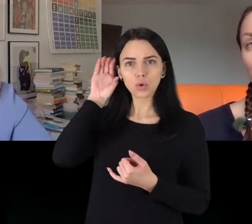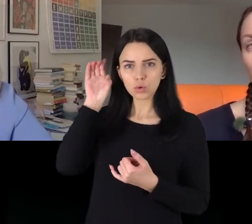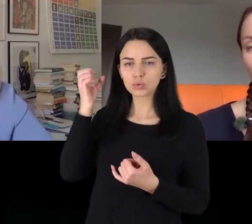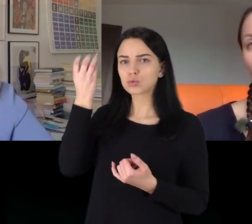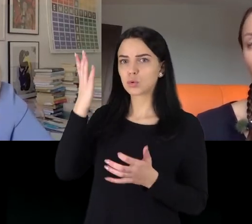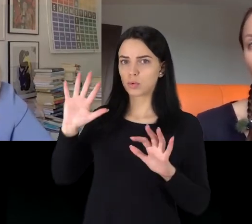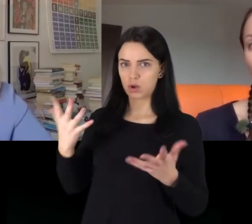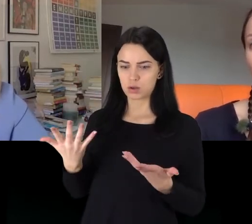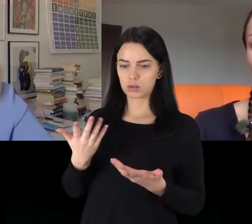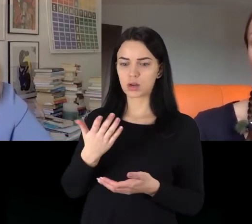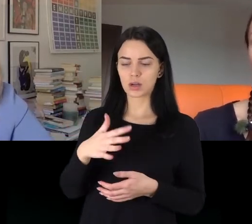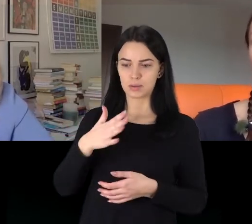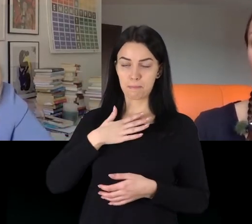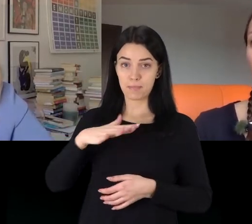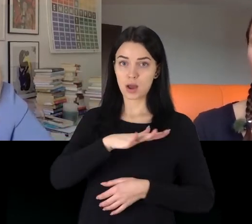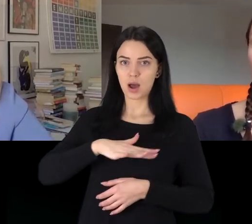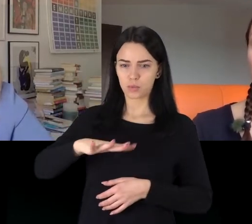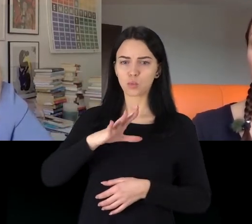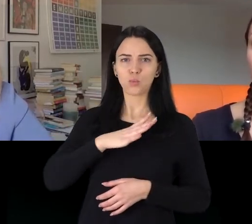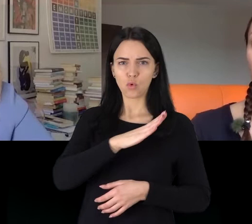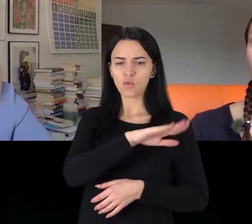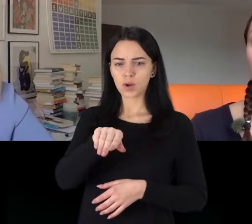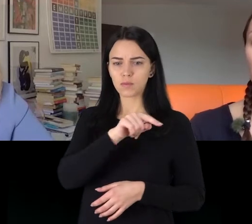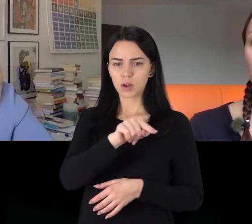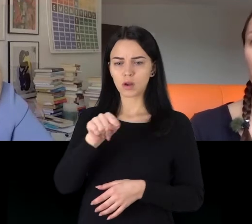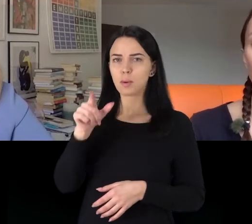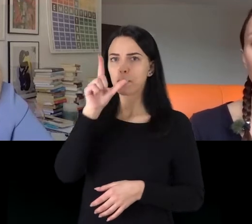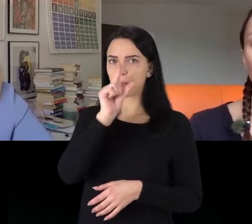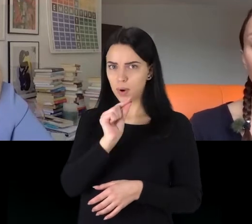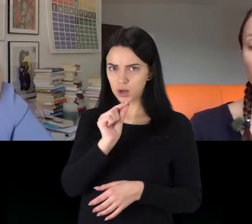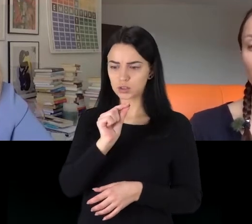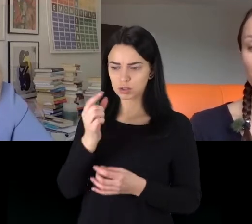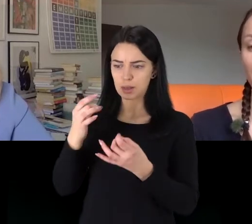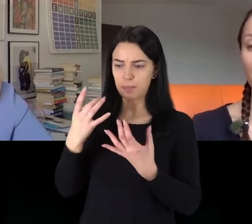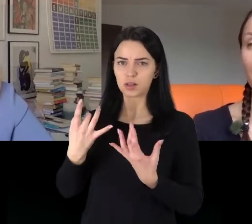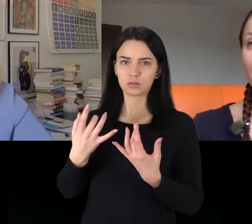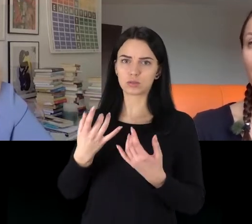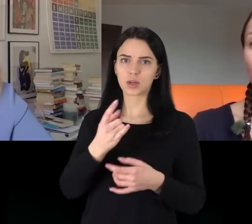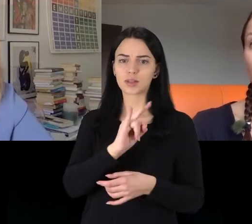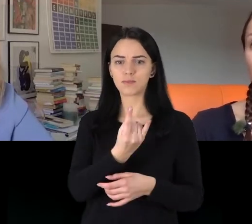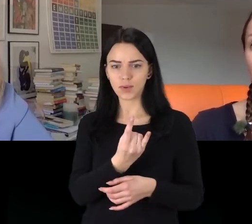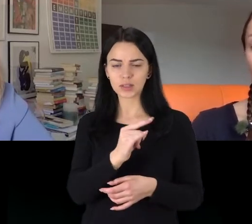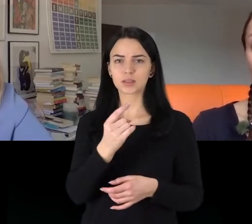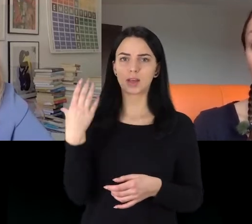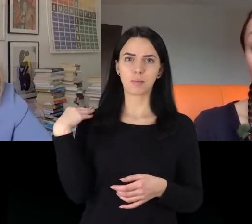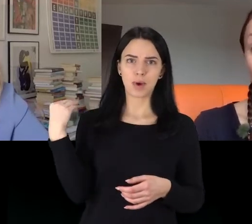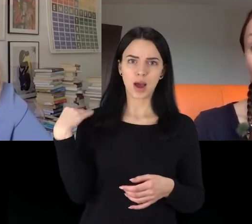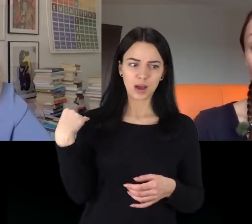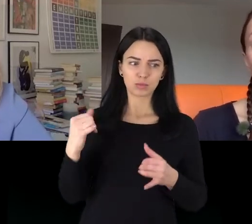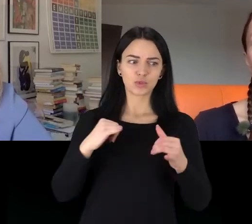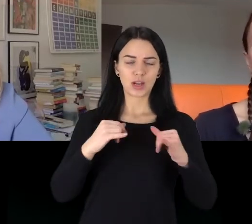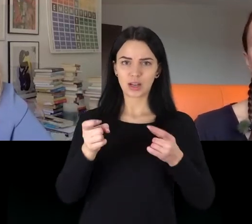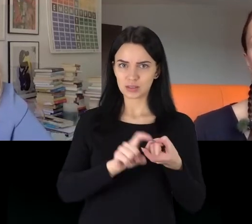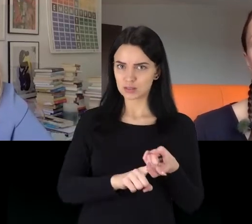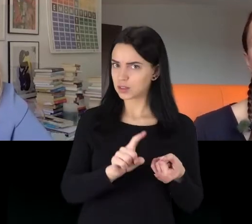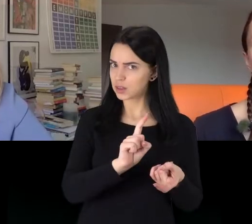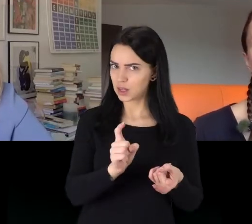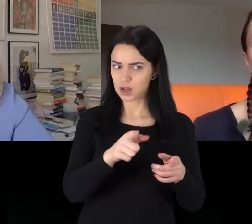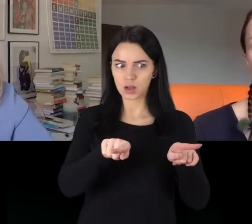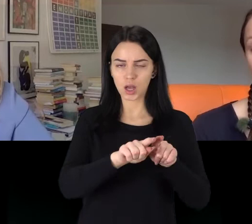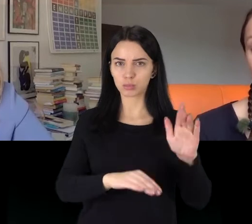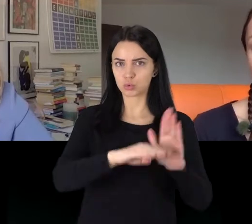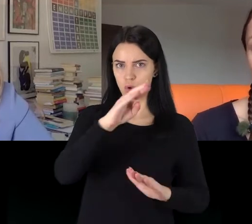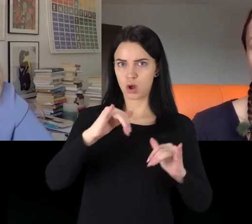aplinkoje pažinojau daug vaikų, kurie, kaip pat jūs pasakojat, ne pagal metus buvo saugę. Darė tokius dalykus,